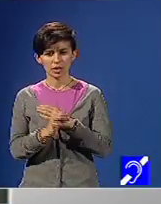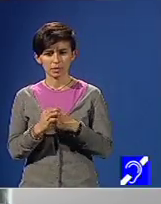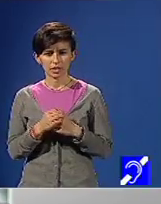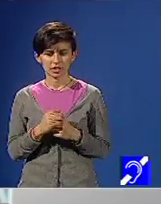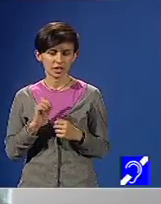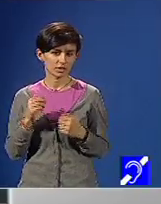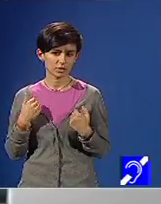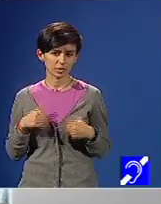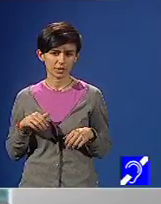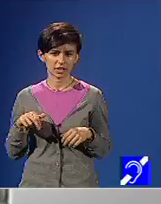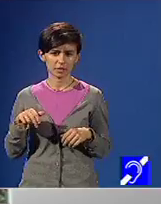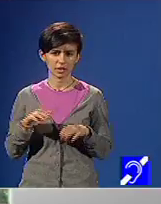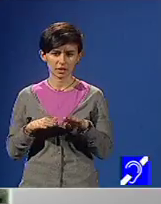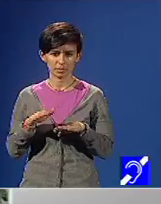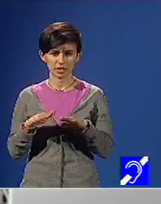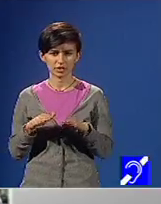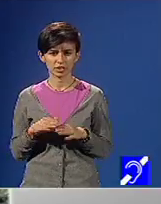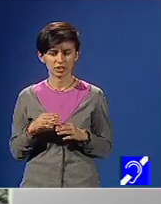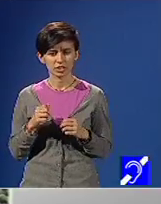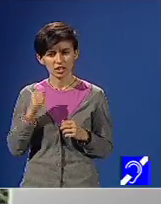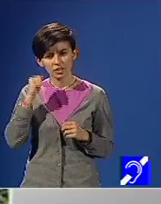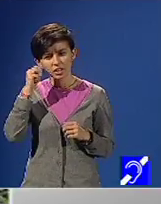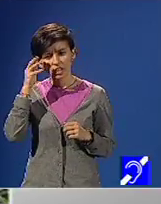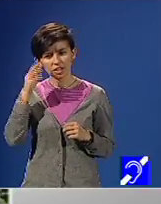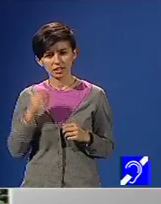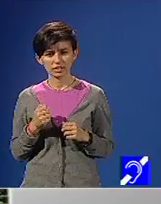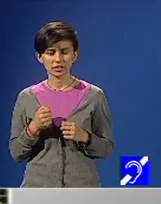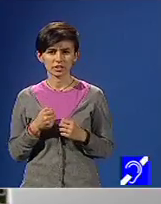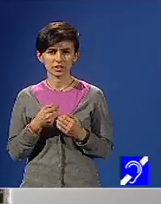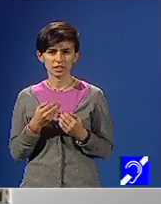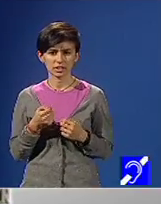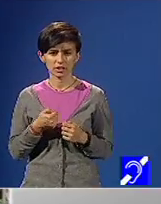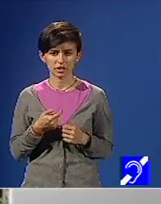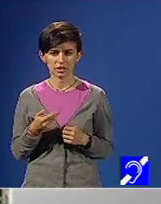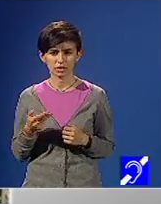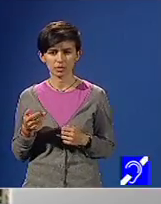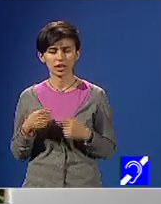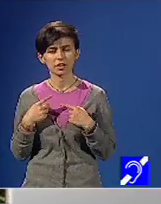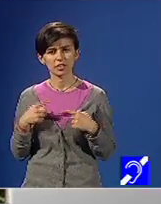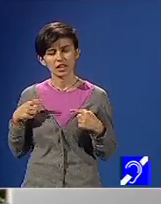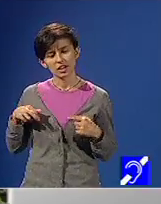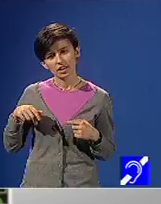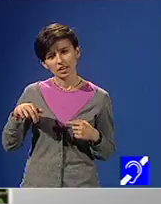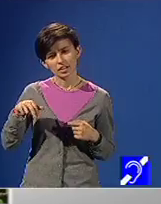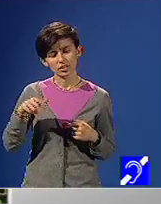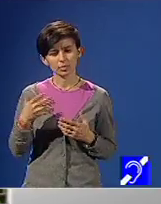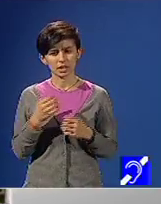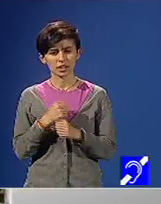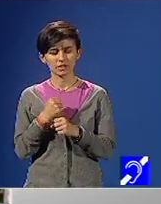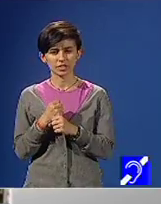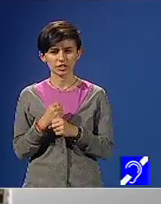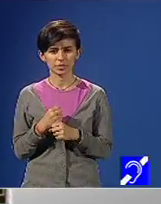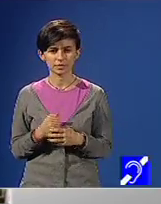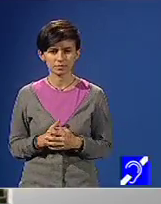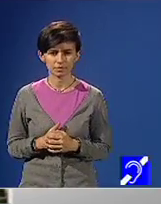niciun pas și ne putem asigura că în fiecare zi se numără fiecare drum pe care îl facem și mai ales ne putem asigura că fiecare